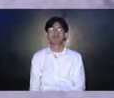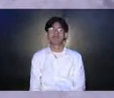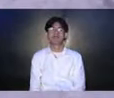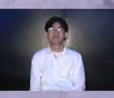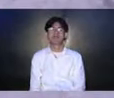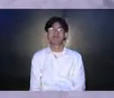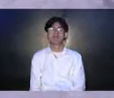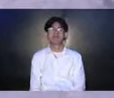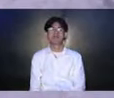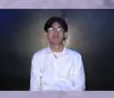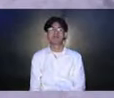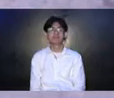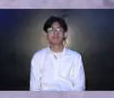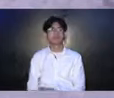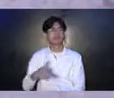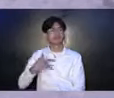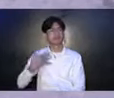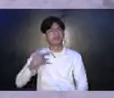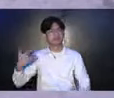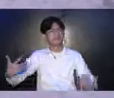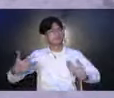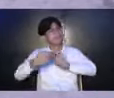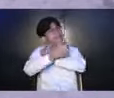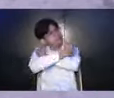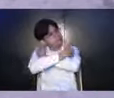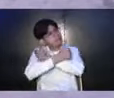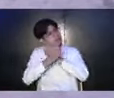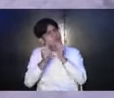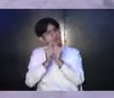Just be embraced by Him.